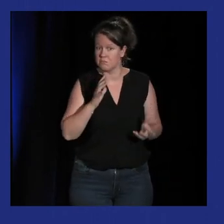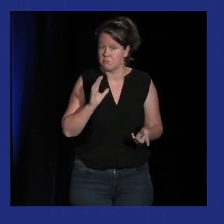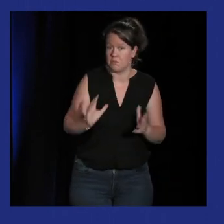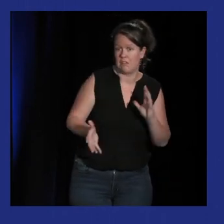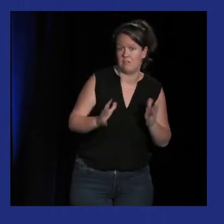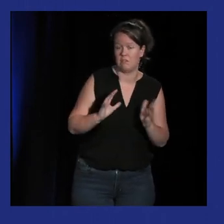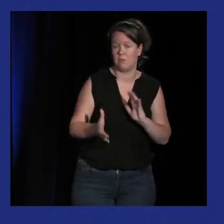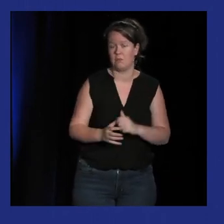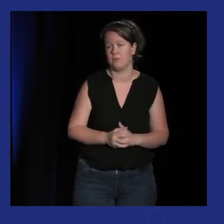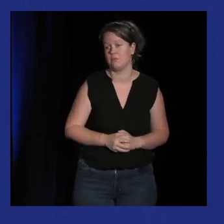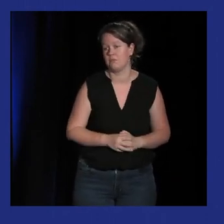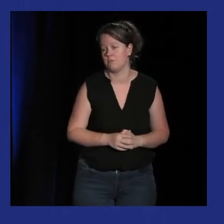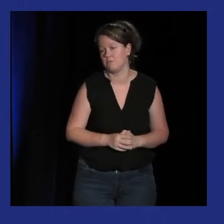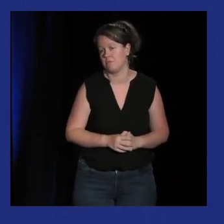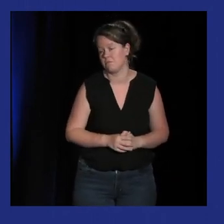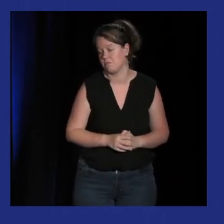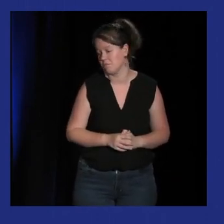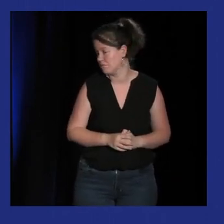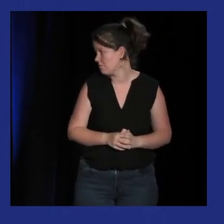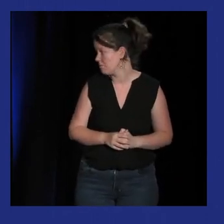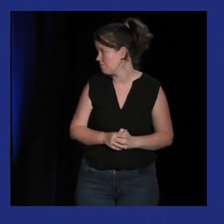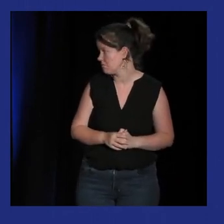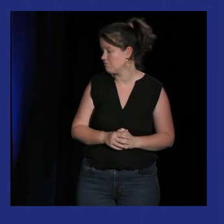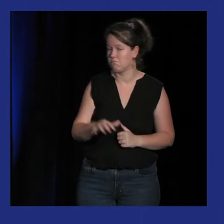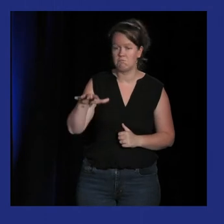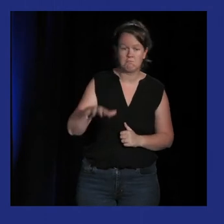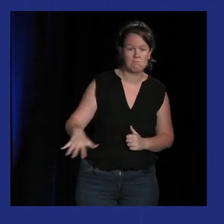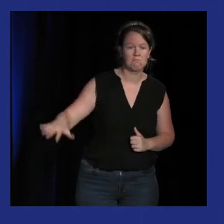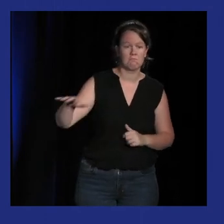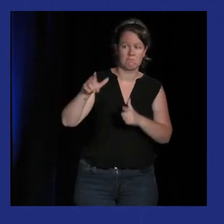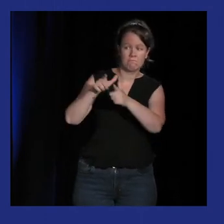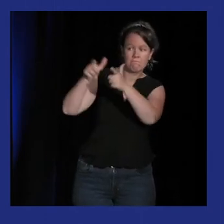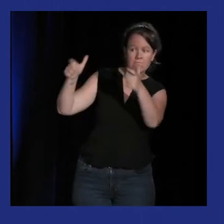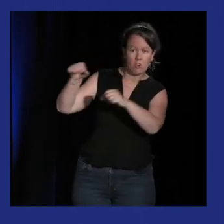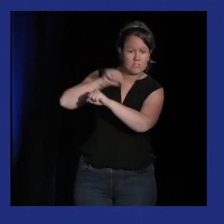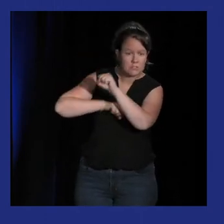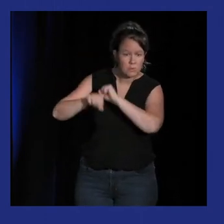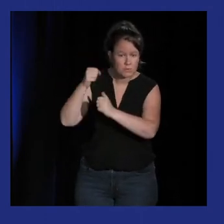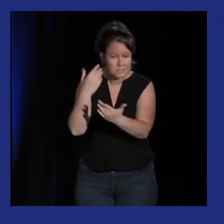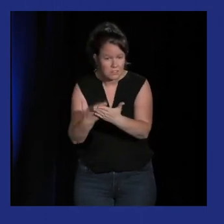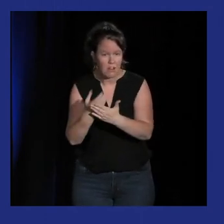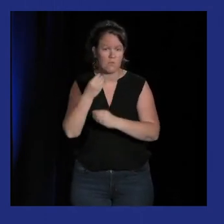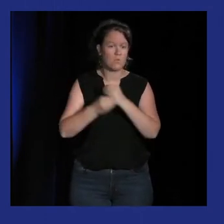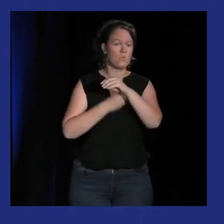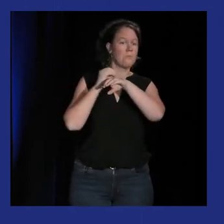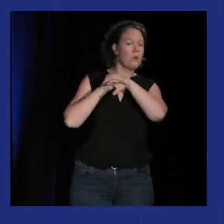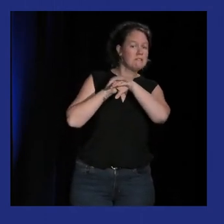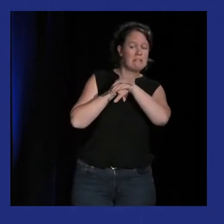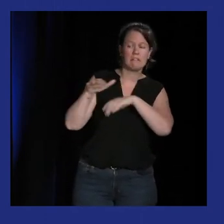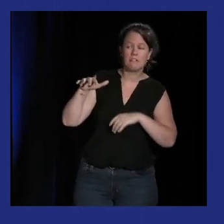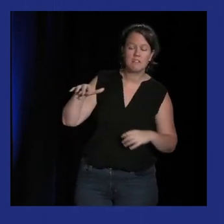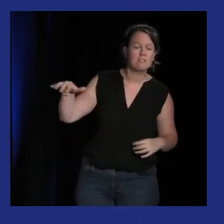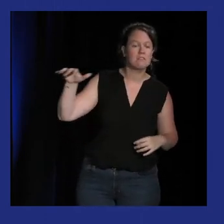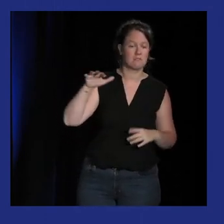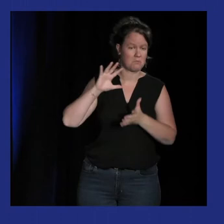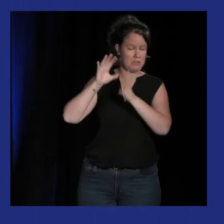que peut avoir le que peuvent avoir je sais pas les institutions les pouvoirs publics par rapport au monde du jeu vidéo et peut-être donc un